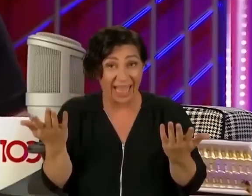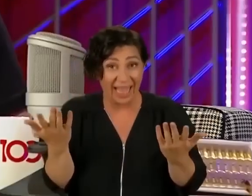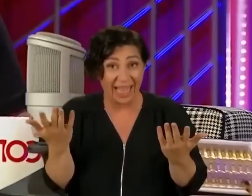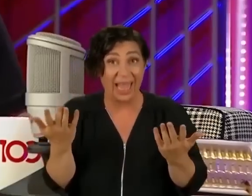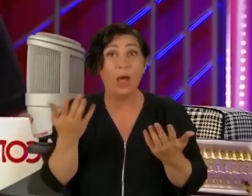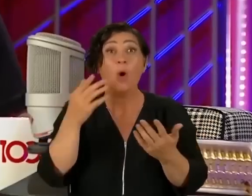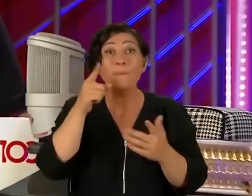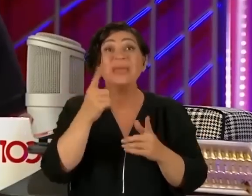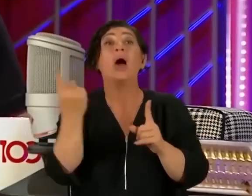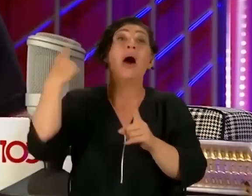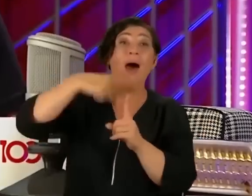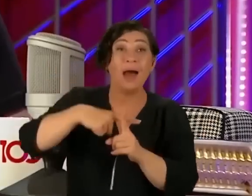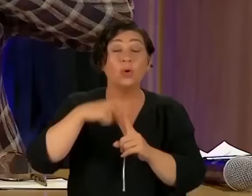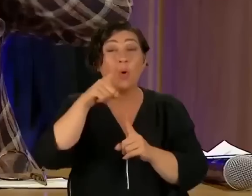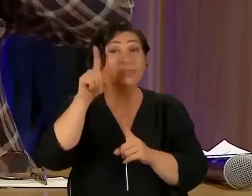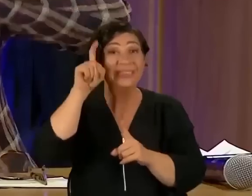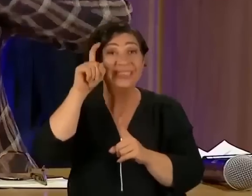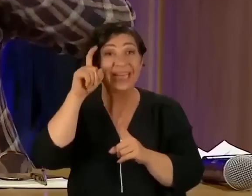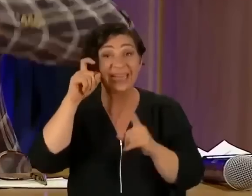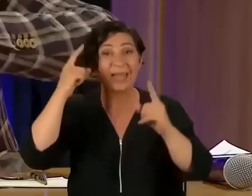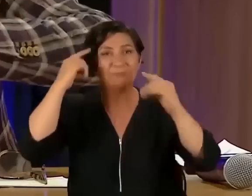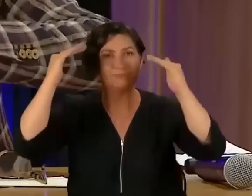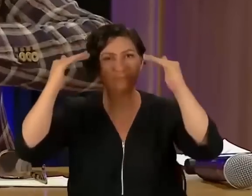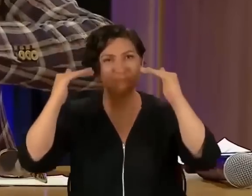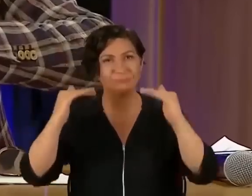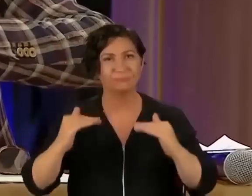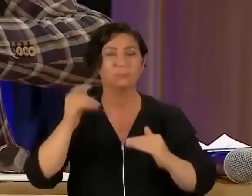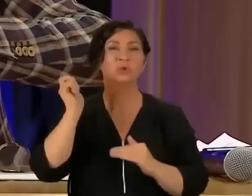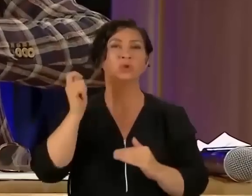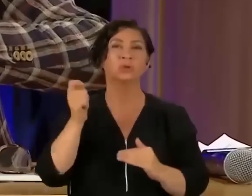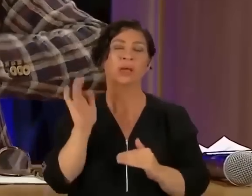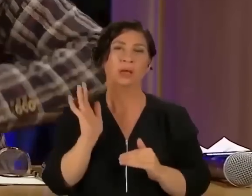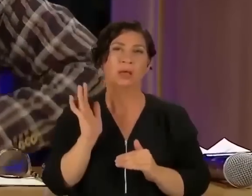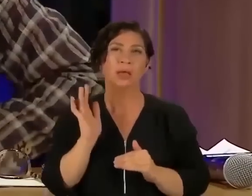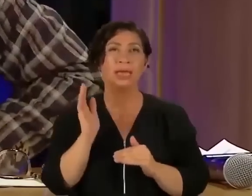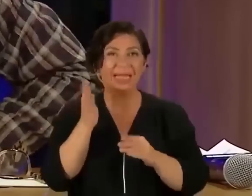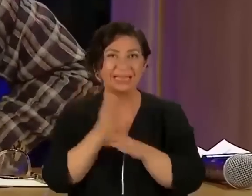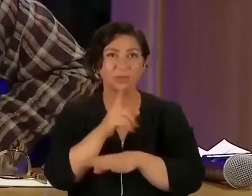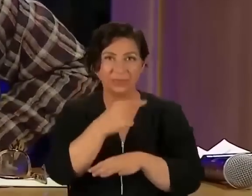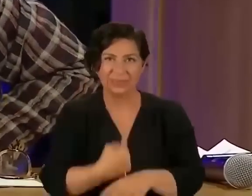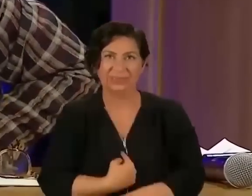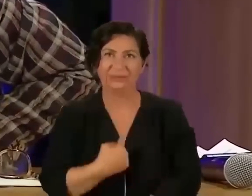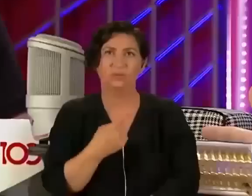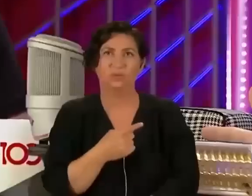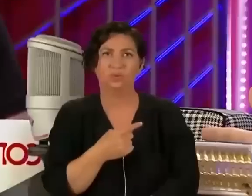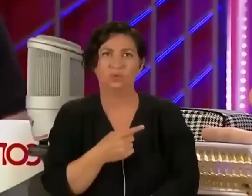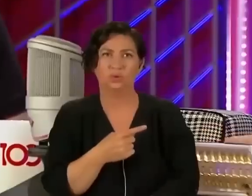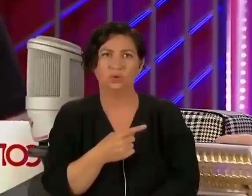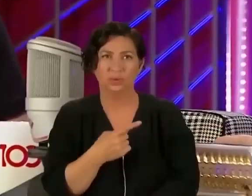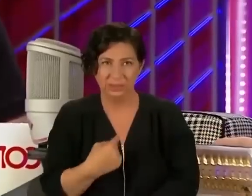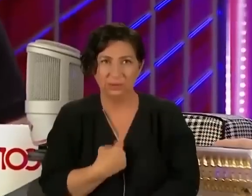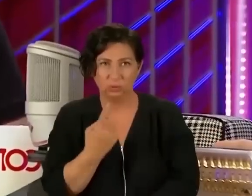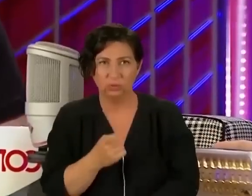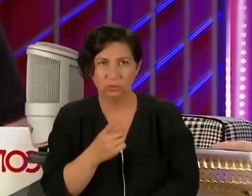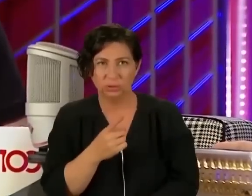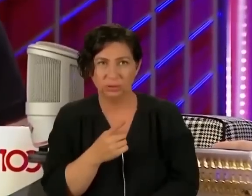ne kadar zekiyse bir o kadar o zekadan, IQ'dan aşağı indirmek zorunda. Kesinlikle sen bunu hissediyorsundur.